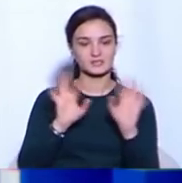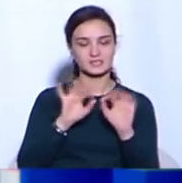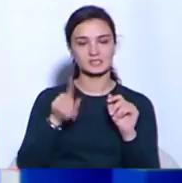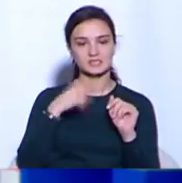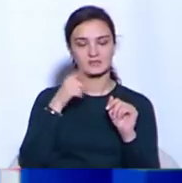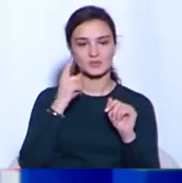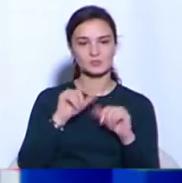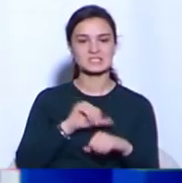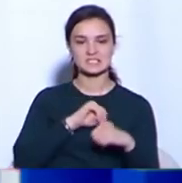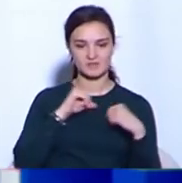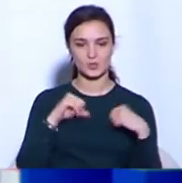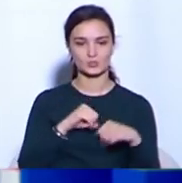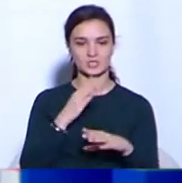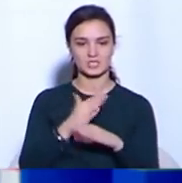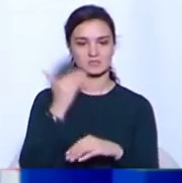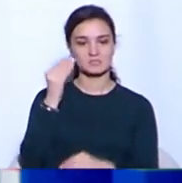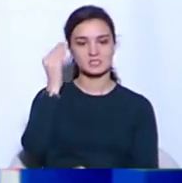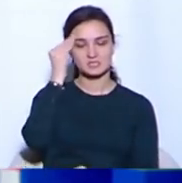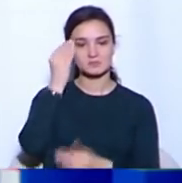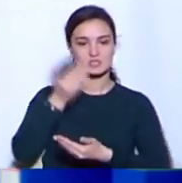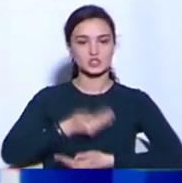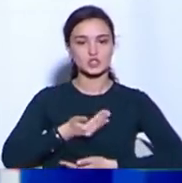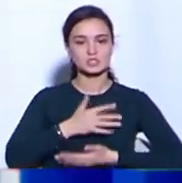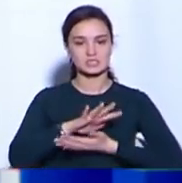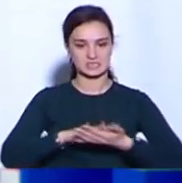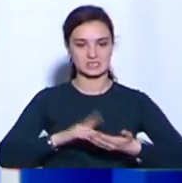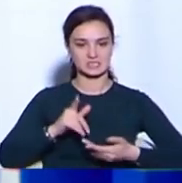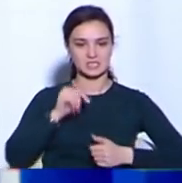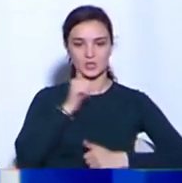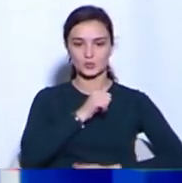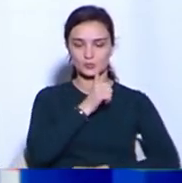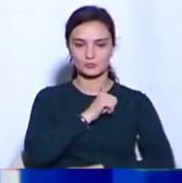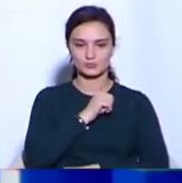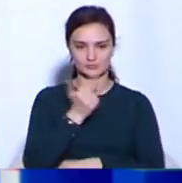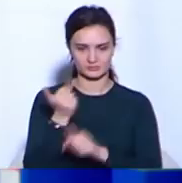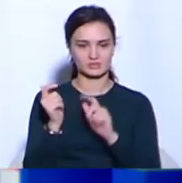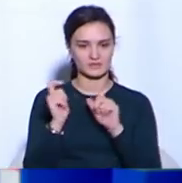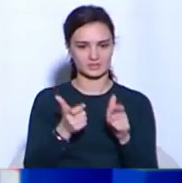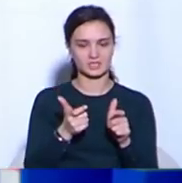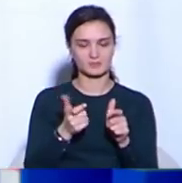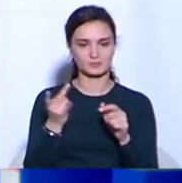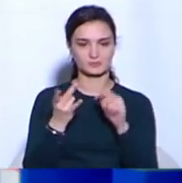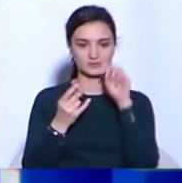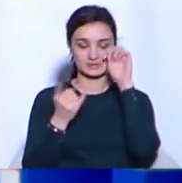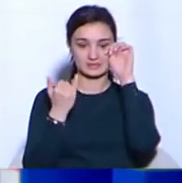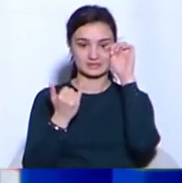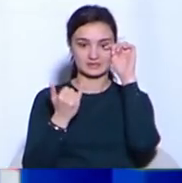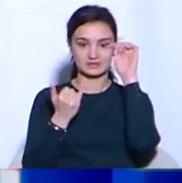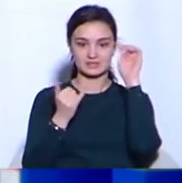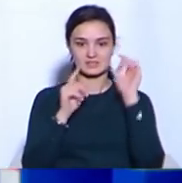რომ სიყვარული არის მისი აზრით, მისი დღეგრძელობის საიდუმლო, ძნელი არ დავეთანხმოთ. მით უფრო რომ